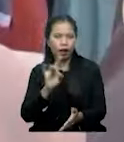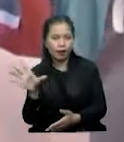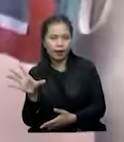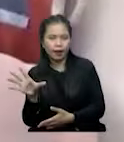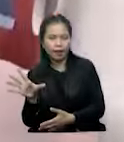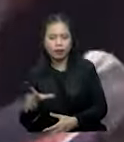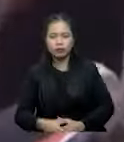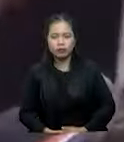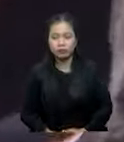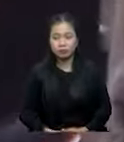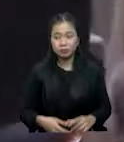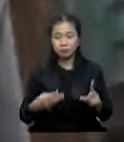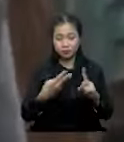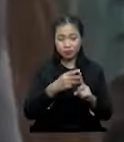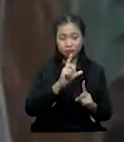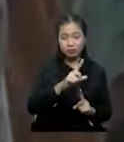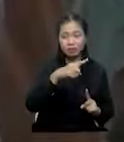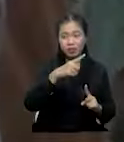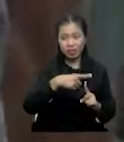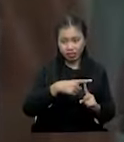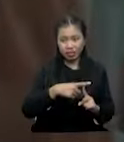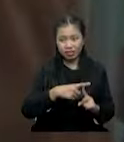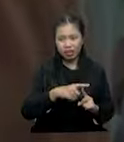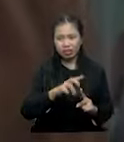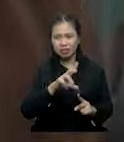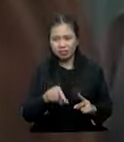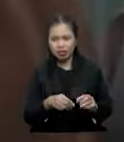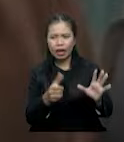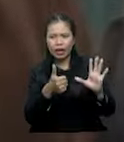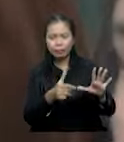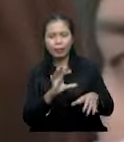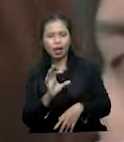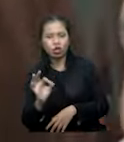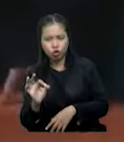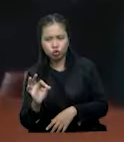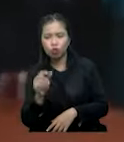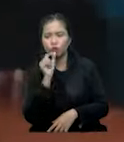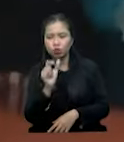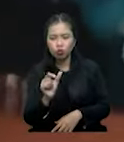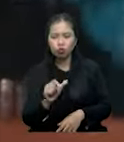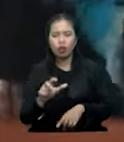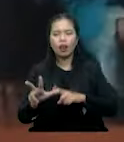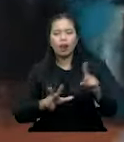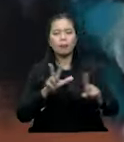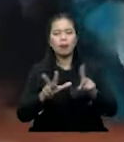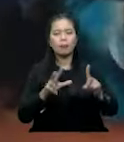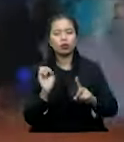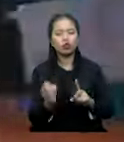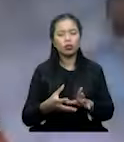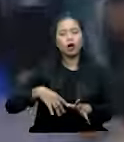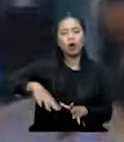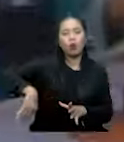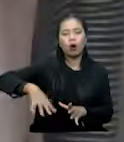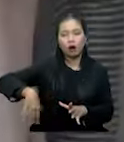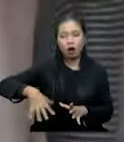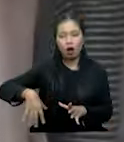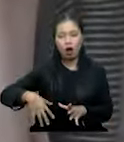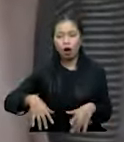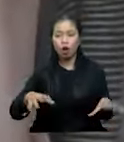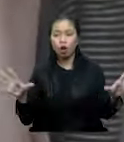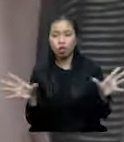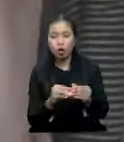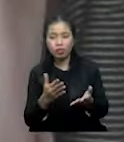Pencairan BLT 3 bulan sebesar Rp600.000 bagi 18,8 juta keluarga diberikan sekaligus pada